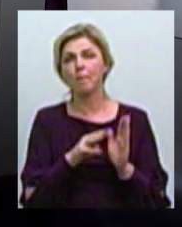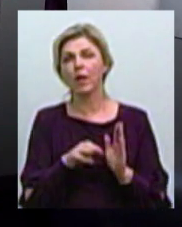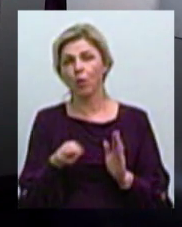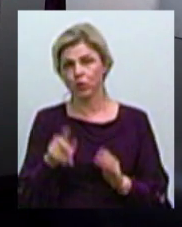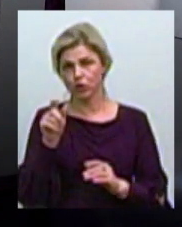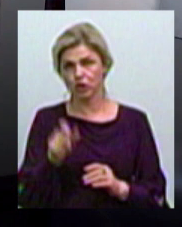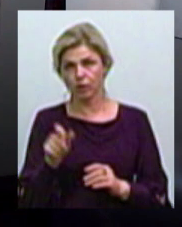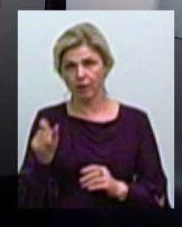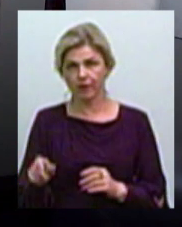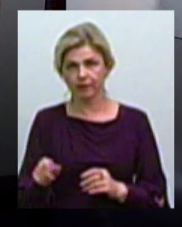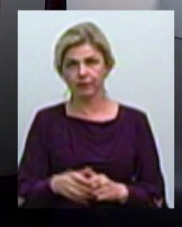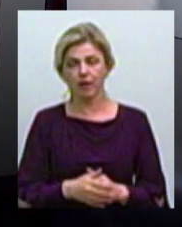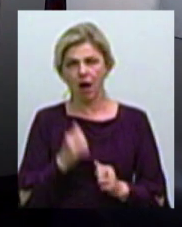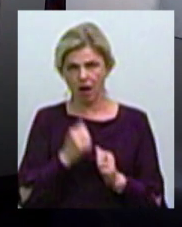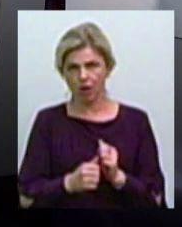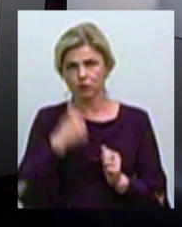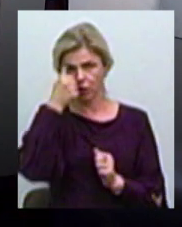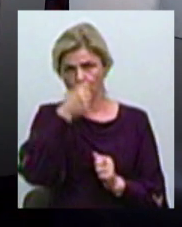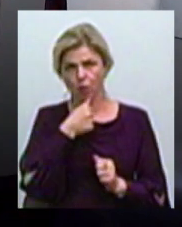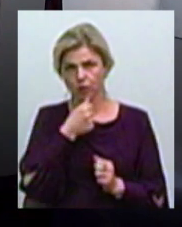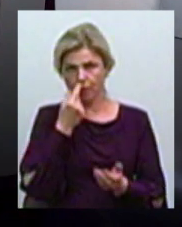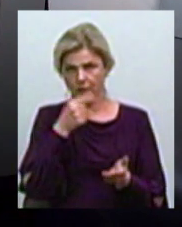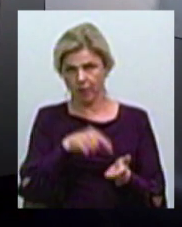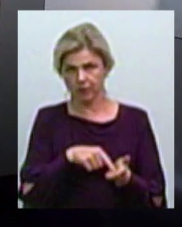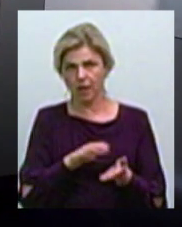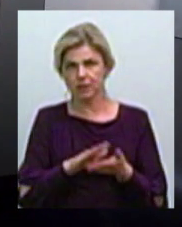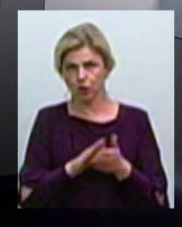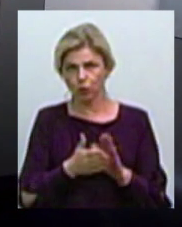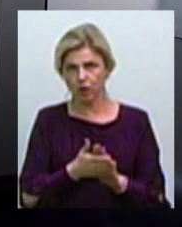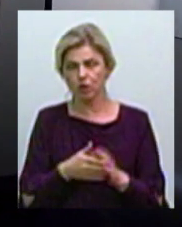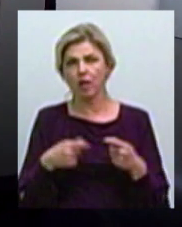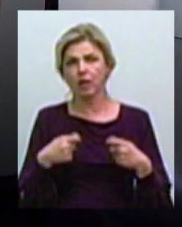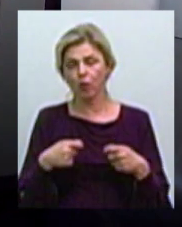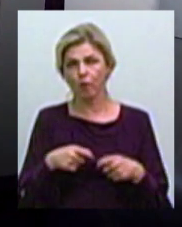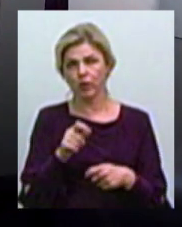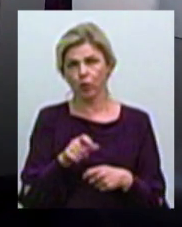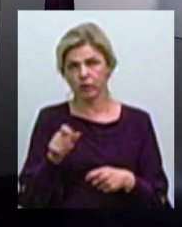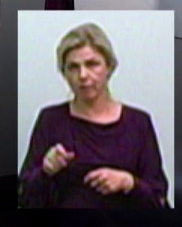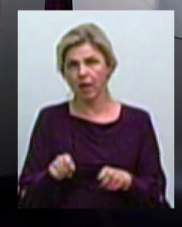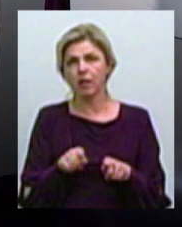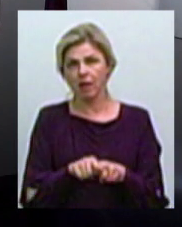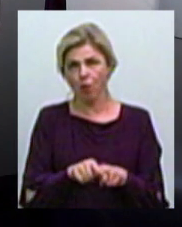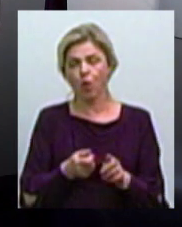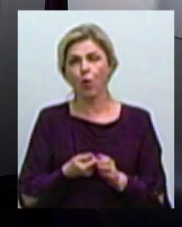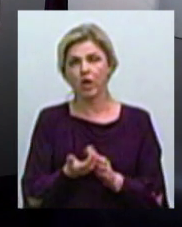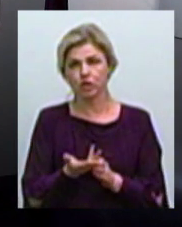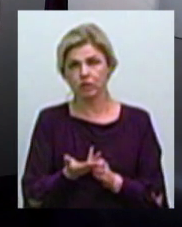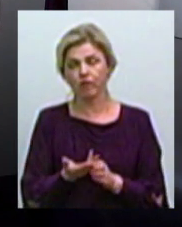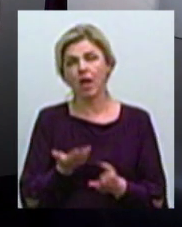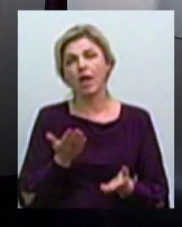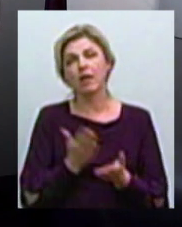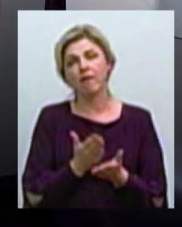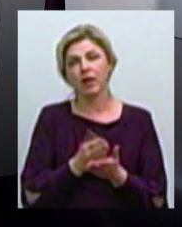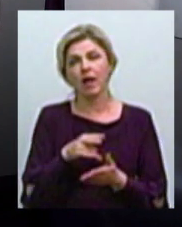человек ежегодно попадают в ситуацию торговли людьми вот такое количество. Является ли